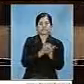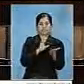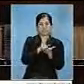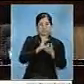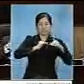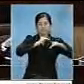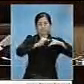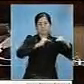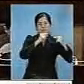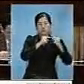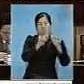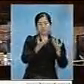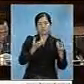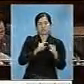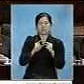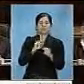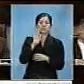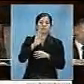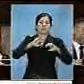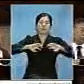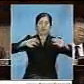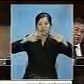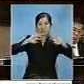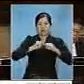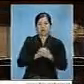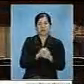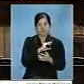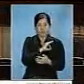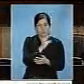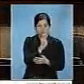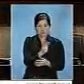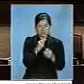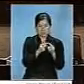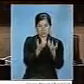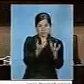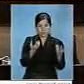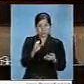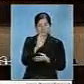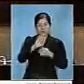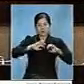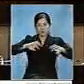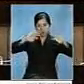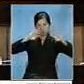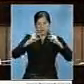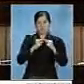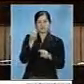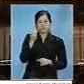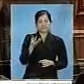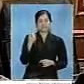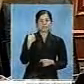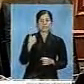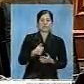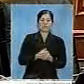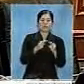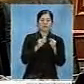ฐนะครับผมขออนุญาตเรียนว่าท่านสมาชิกคงเห็นว่าทรัพย์สินของรัฐมีจำนวนมากนะครับที่ถูกทิ้งร้างถูกทิ้ง